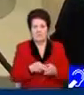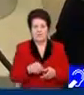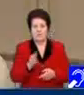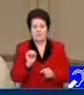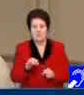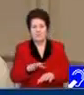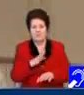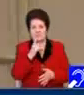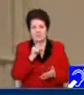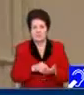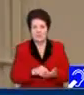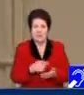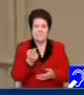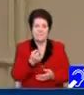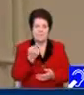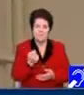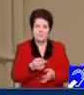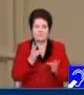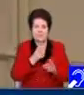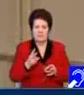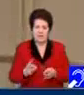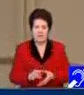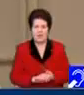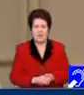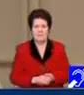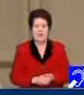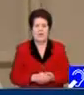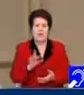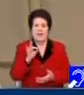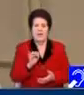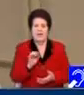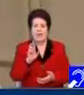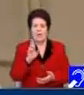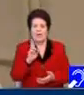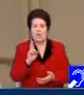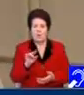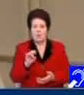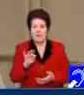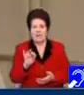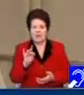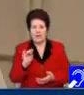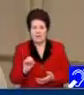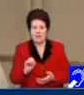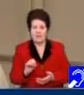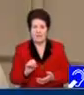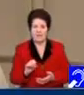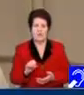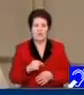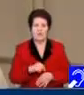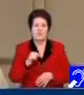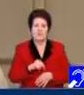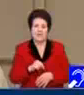o chirurgie mini-invazivă, asta înseamnă mai puțină traumă pe copil, înseamnă recuperare mai repede, înseamnă